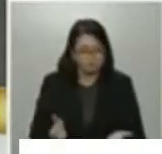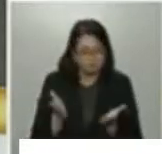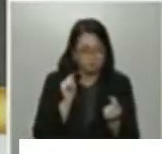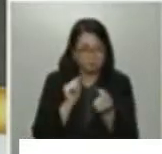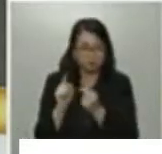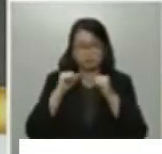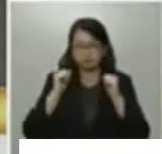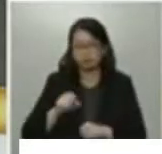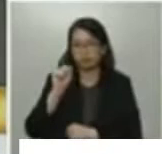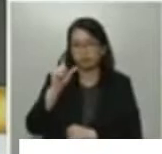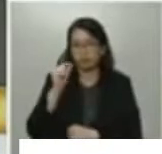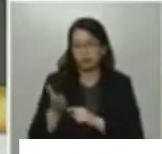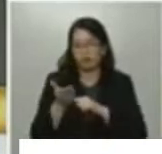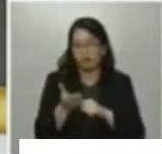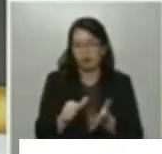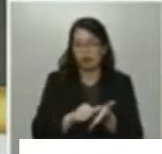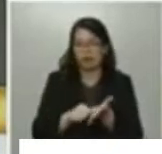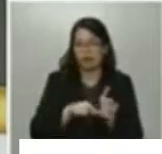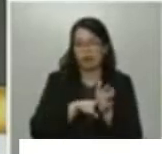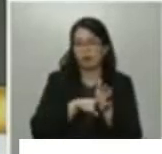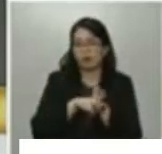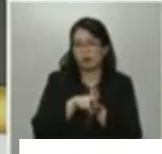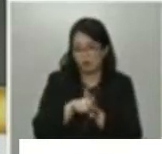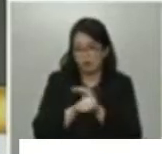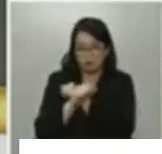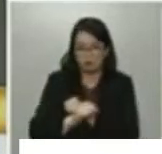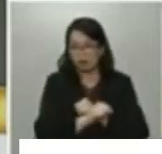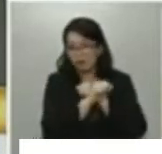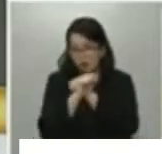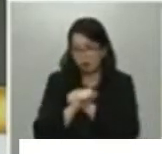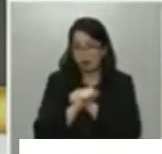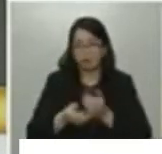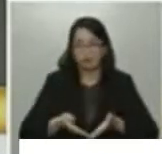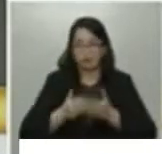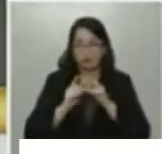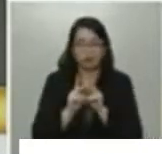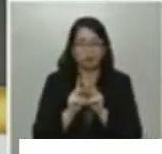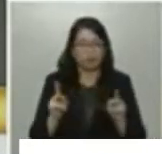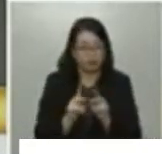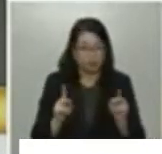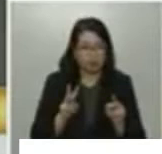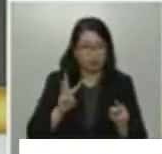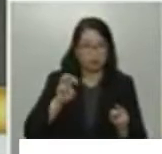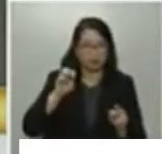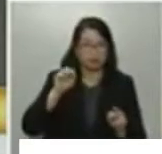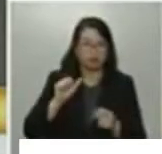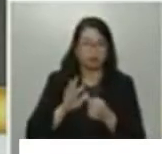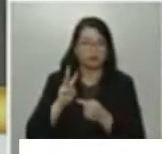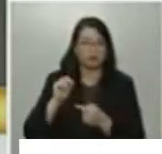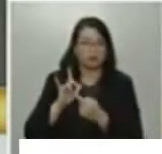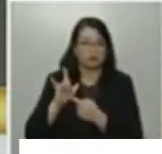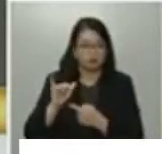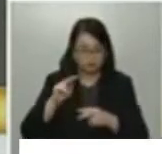ติด่วนขอให้สภาผู้แทนราษฎรตั้งคณะกรรมการวิสามัญพิจารณาศึกษ